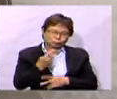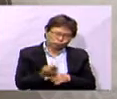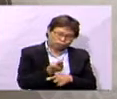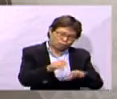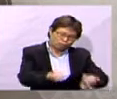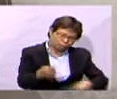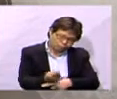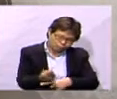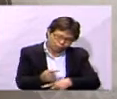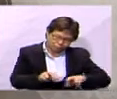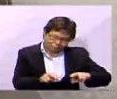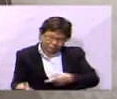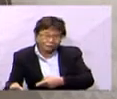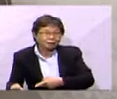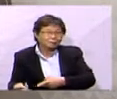ini menjadi